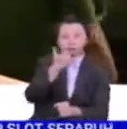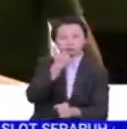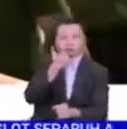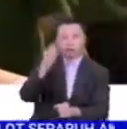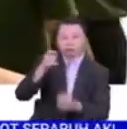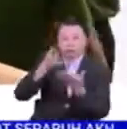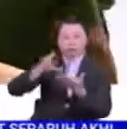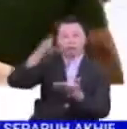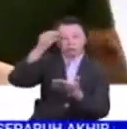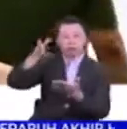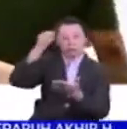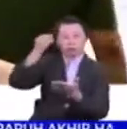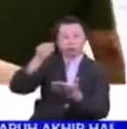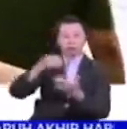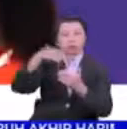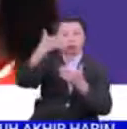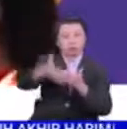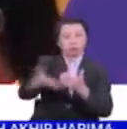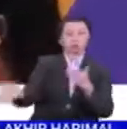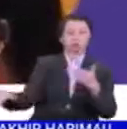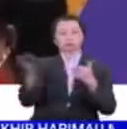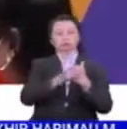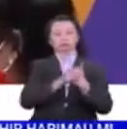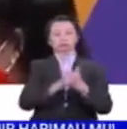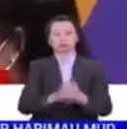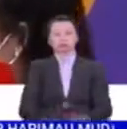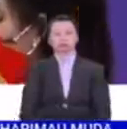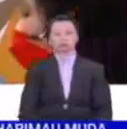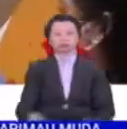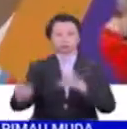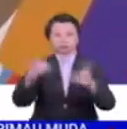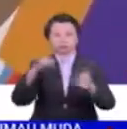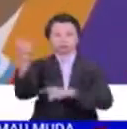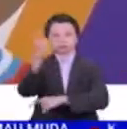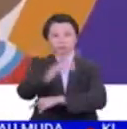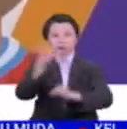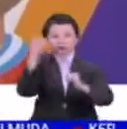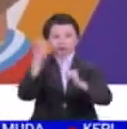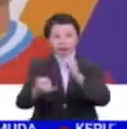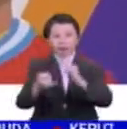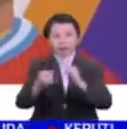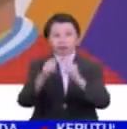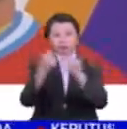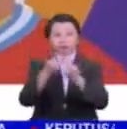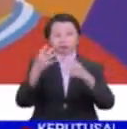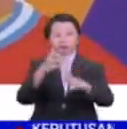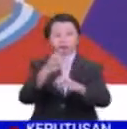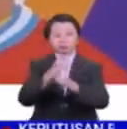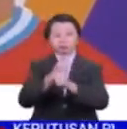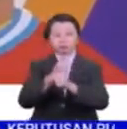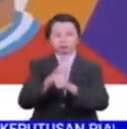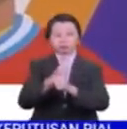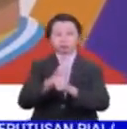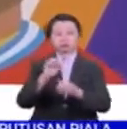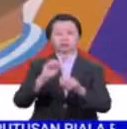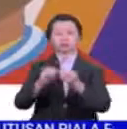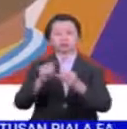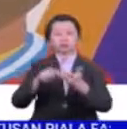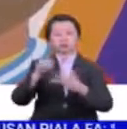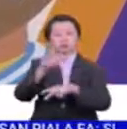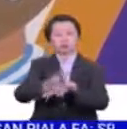need to pada aksi hari terakhir skad wusu berjaya menyumbang pingat Gangsa